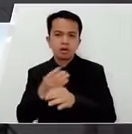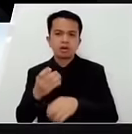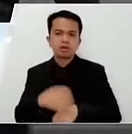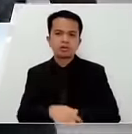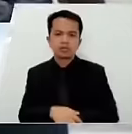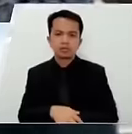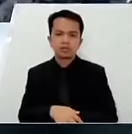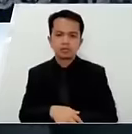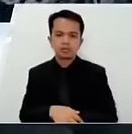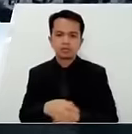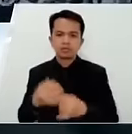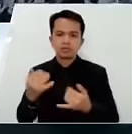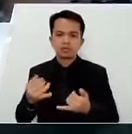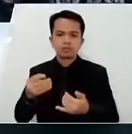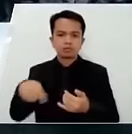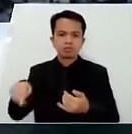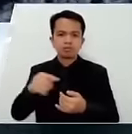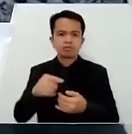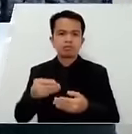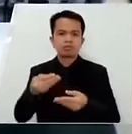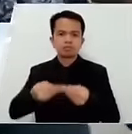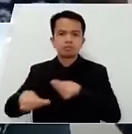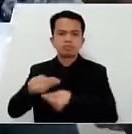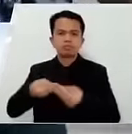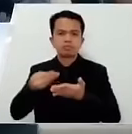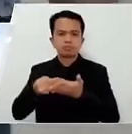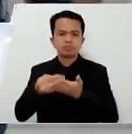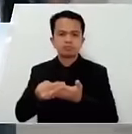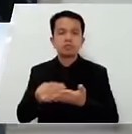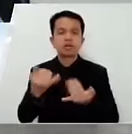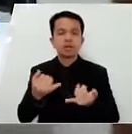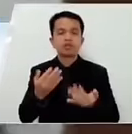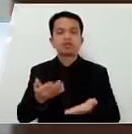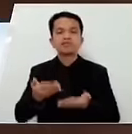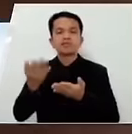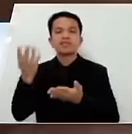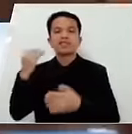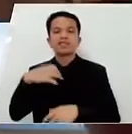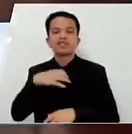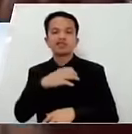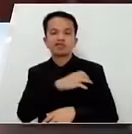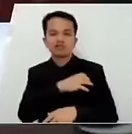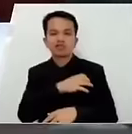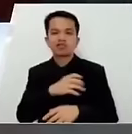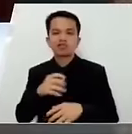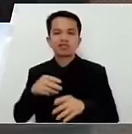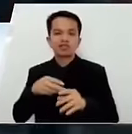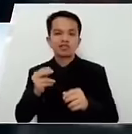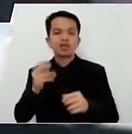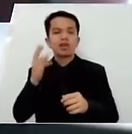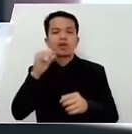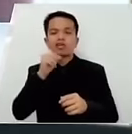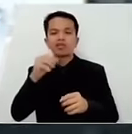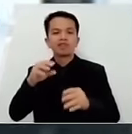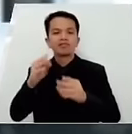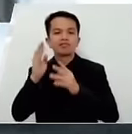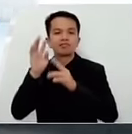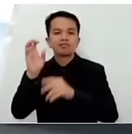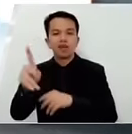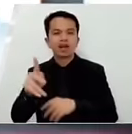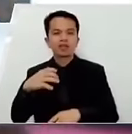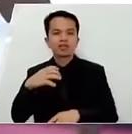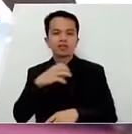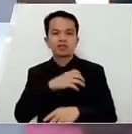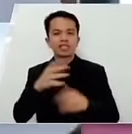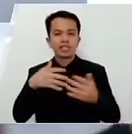Pinifinansya lahat. March 22, nang suspendin si Teves bilang kongresista dahil sa hindi pagbalik sa kongreso kahit paso na ang kanyang travel